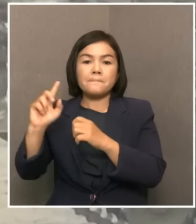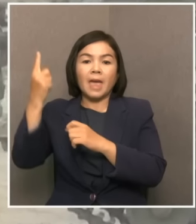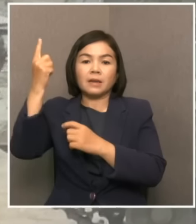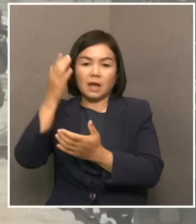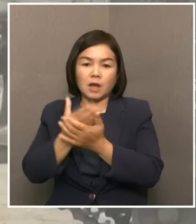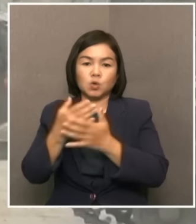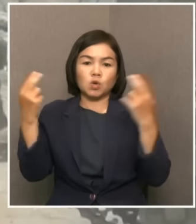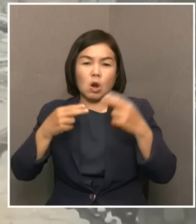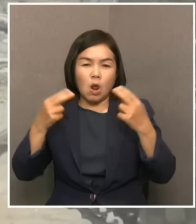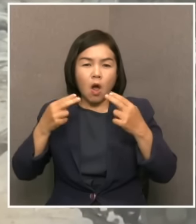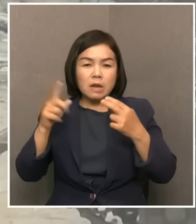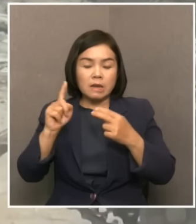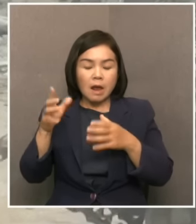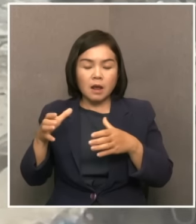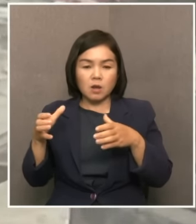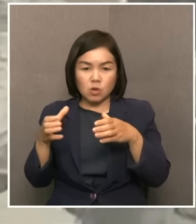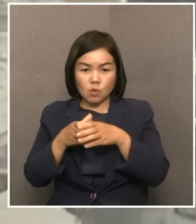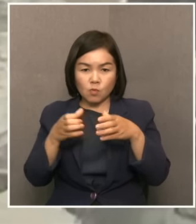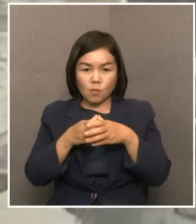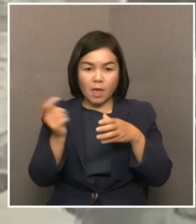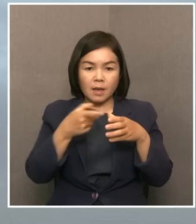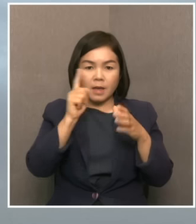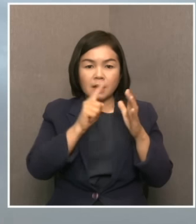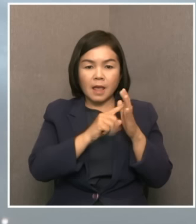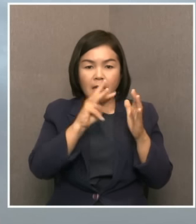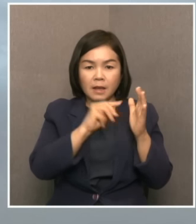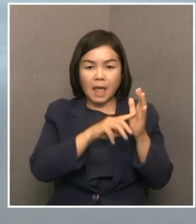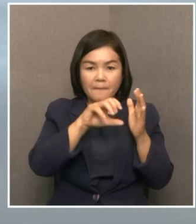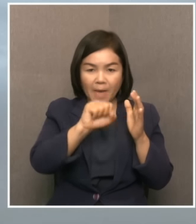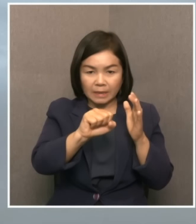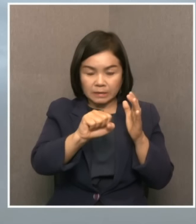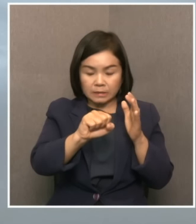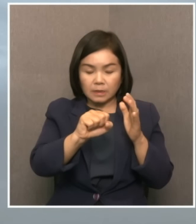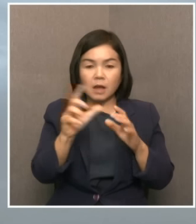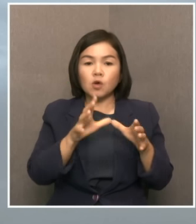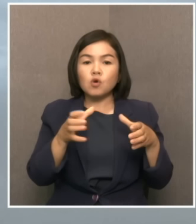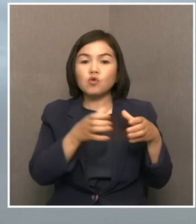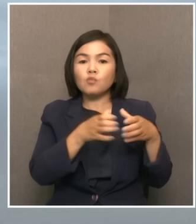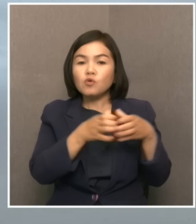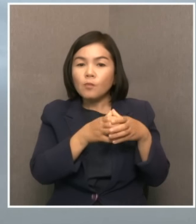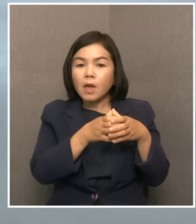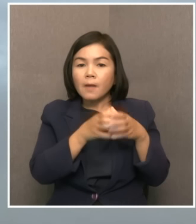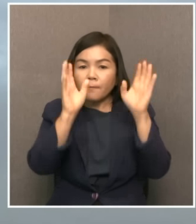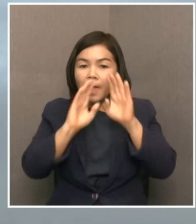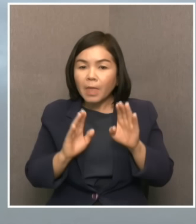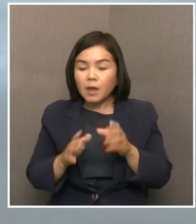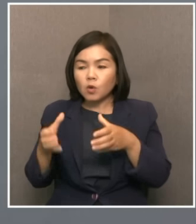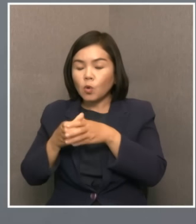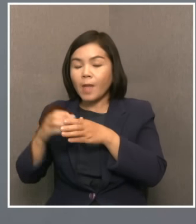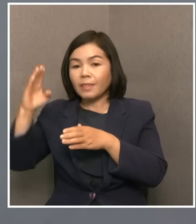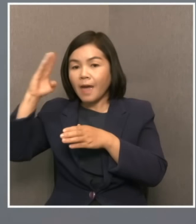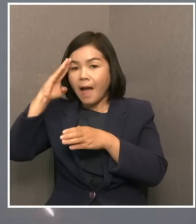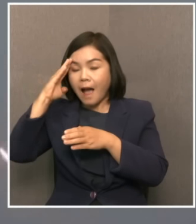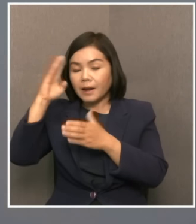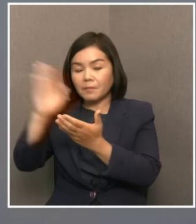โดยหน่วยรบของฮามาสเปิดคลิปผ่านทางแอปพลิเคชัน Telegram เมื่อวานนี้ขณะที่ซุ่มโจมตีทหารอิสราเอลในเมืองกาซ